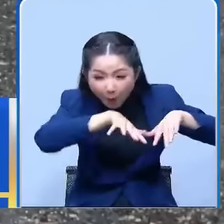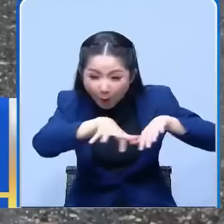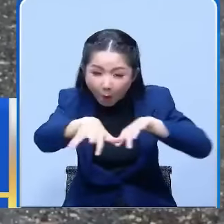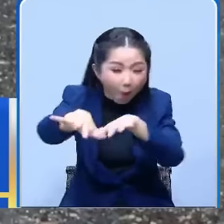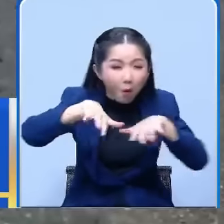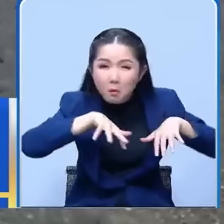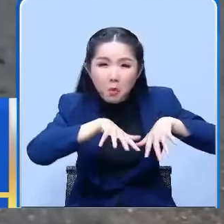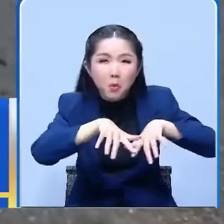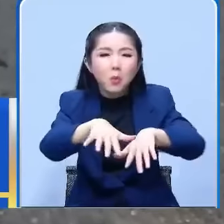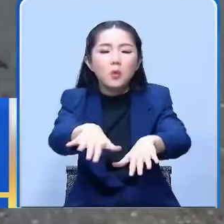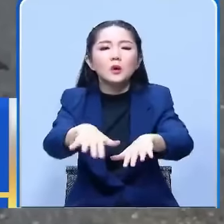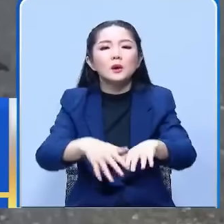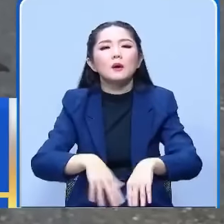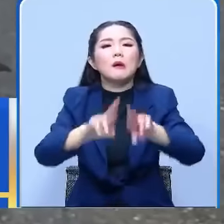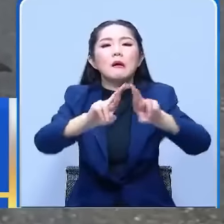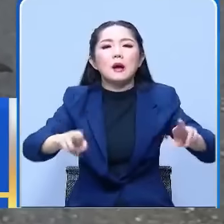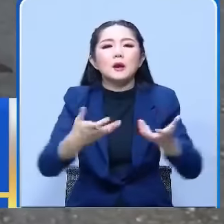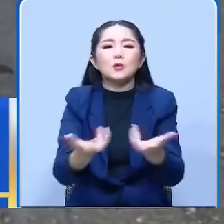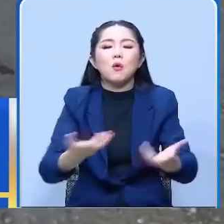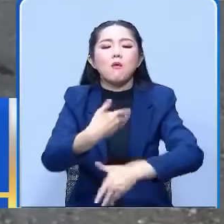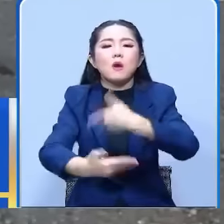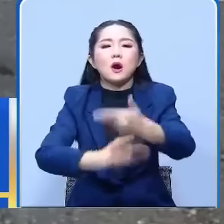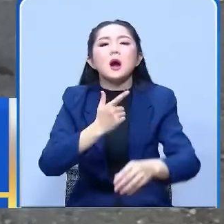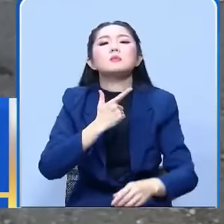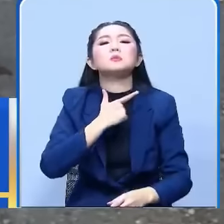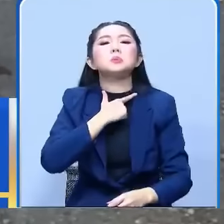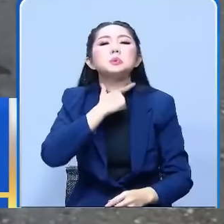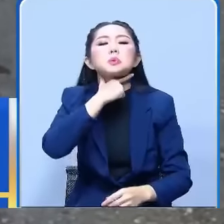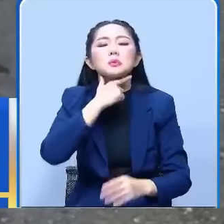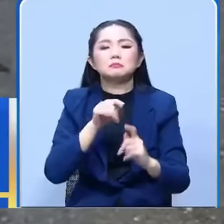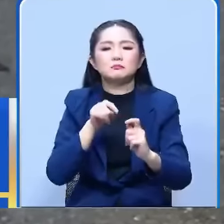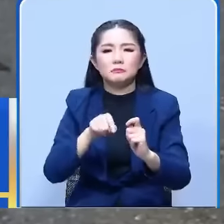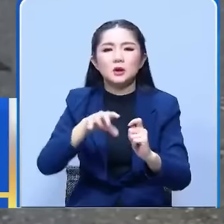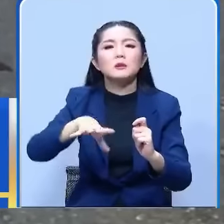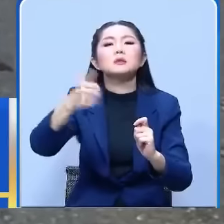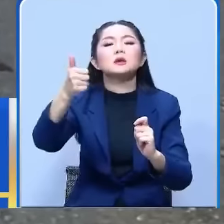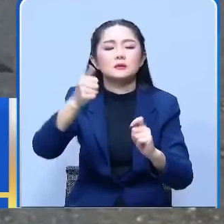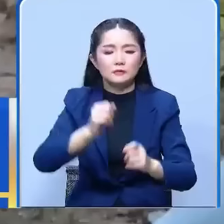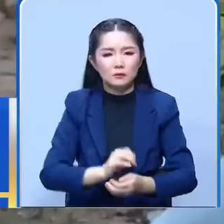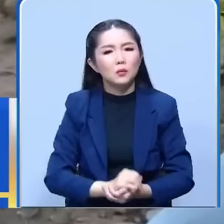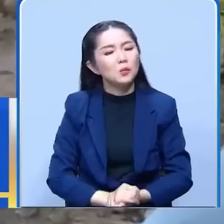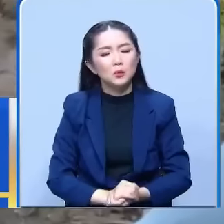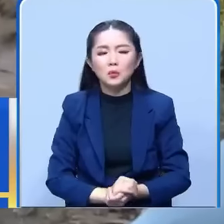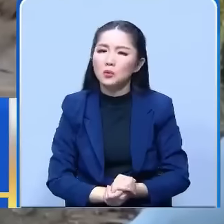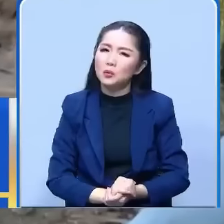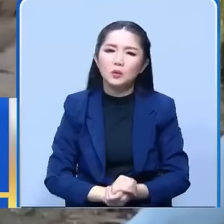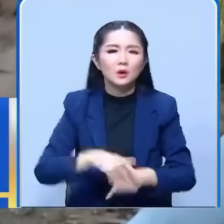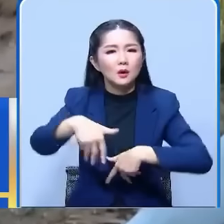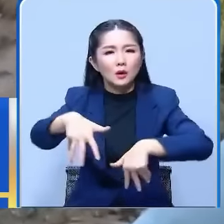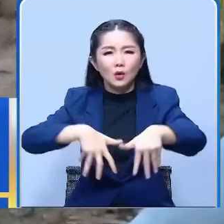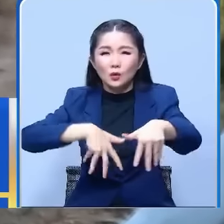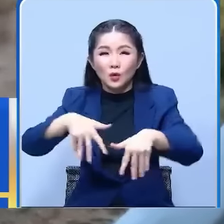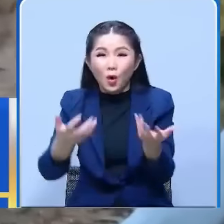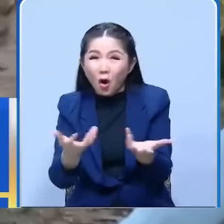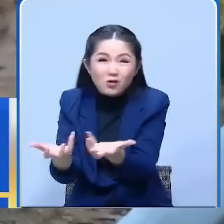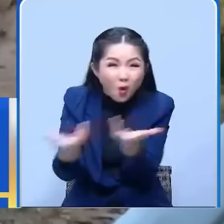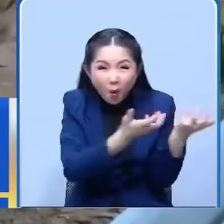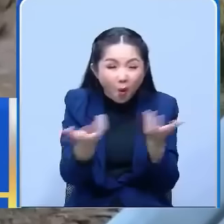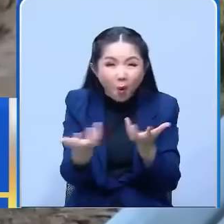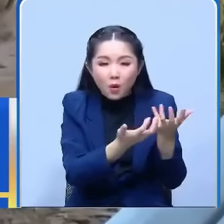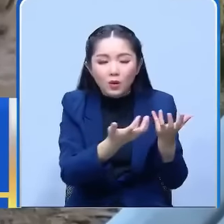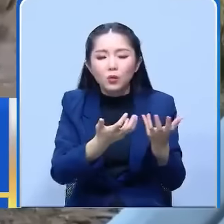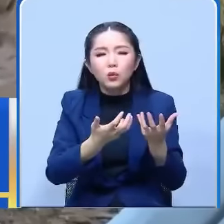คอยาวที่บ้านห้วยเสือเท่าตำบลผาบ่องอำเภอเมืองแม่ฮ่องสอนชาวบ้านเก็บของหนีน้ำท่วมกันวุ่นละค่ะคุณผู้ชมคะ